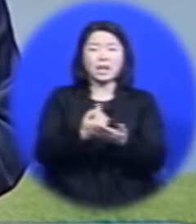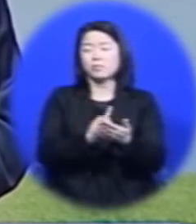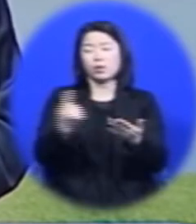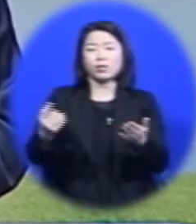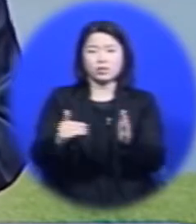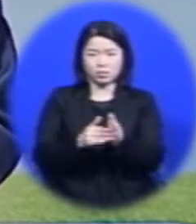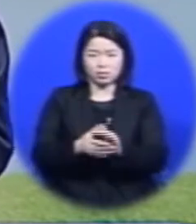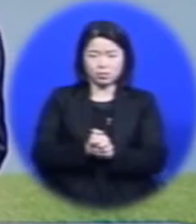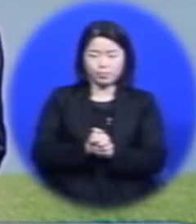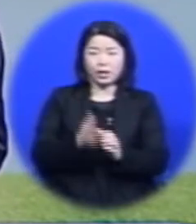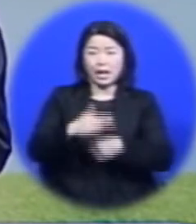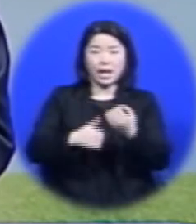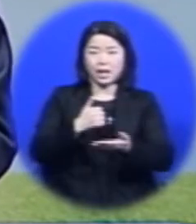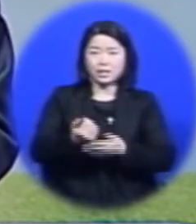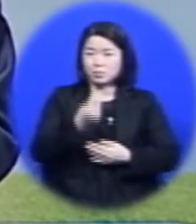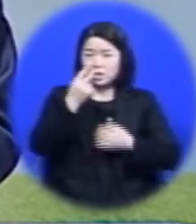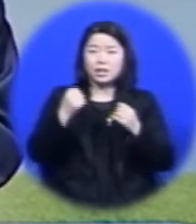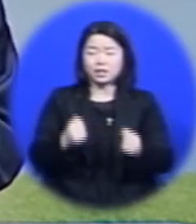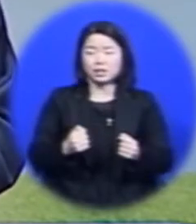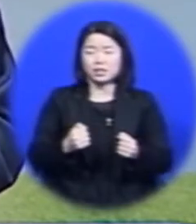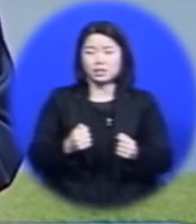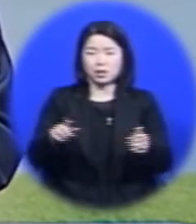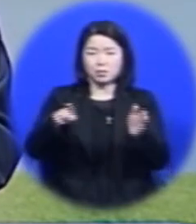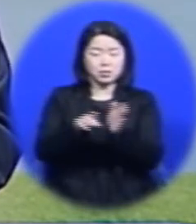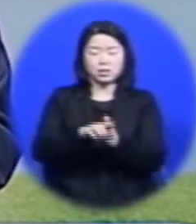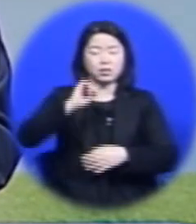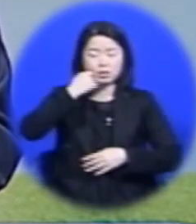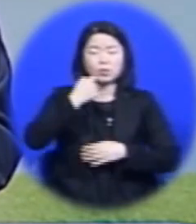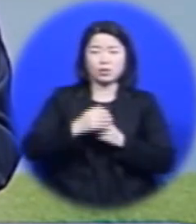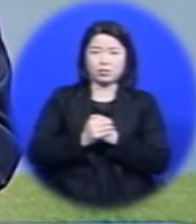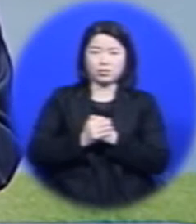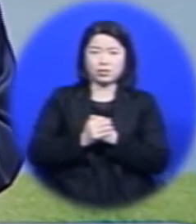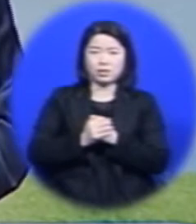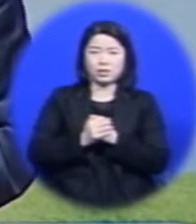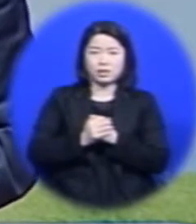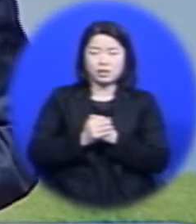버렸습니다 하나님이 살아계신 게 믿어지지 않는다는 거예요